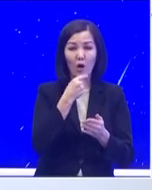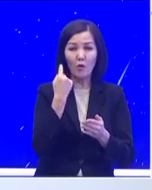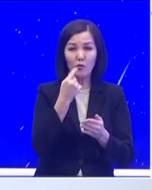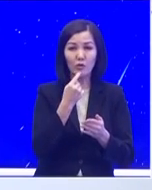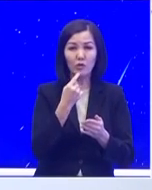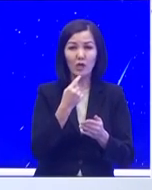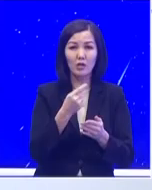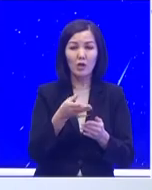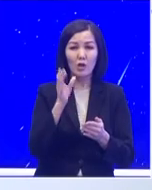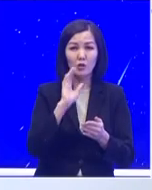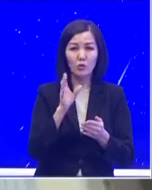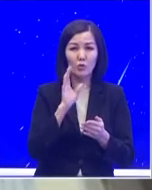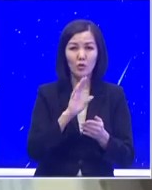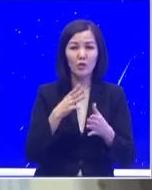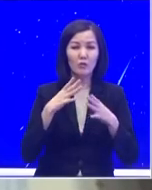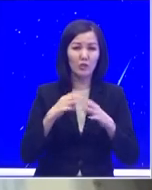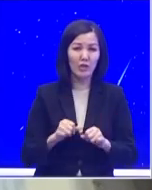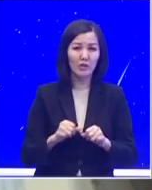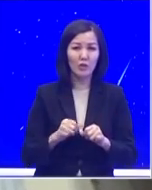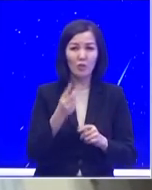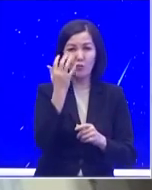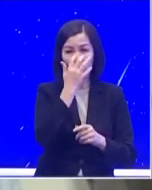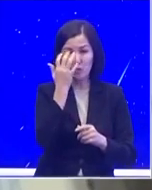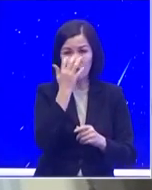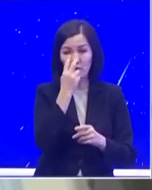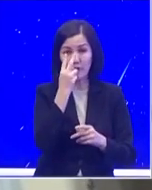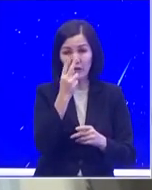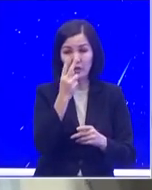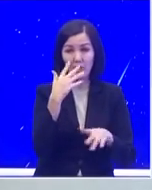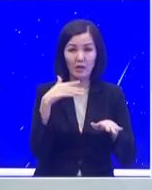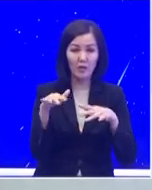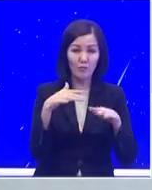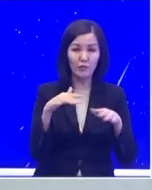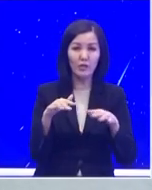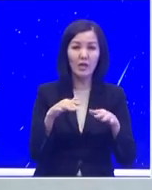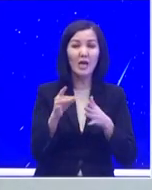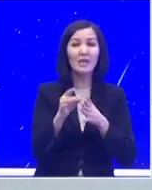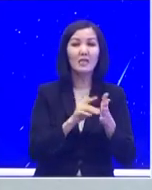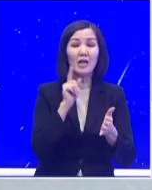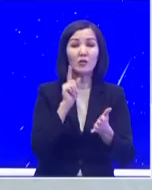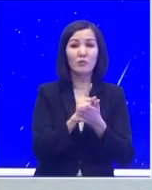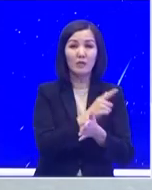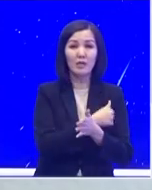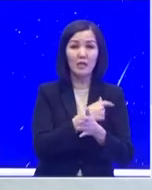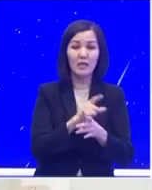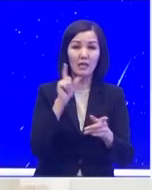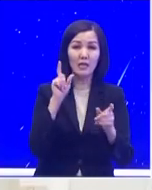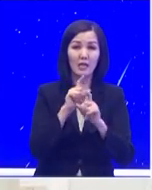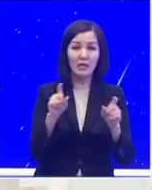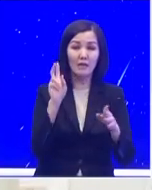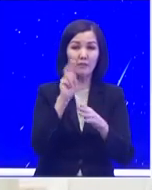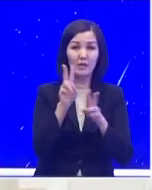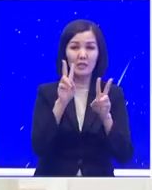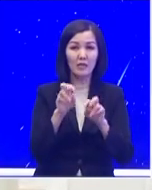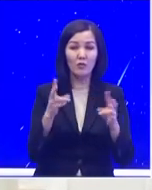жиі шөлдеу, себепсіз шаршау және көру қабілетінің нашарлауы сынды белгілер байқалса, міндетті түрде дәрігер қабылдауына жазылу